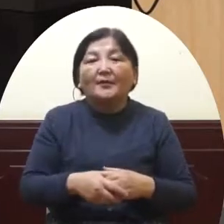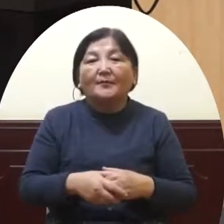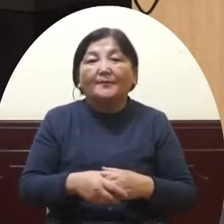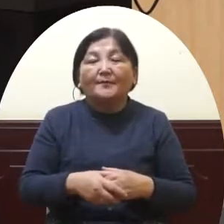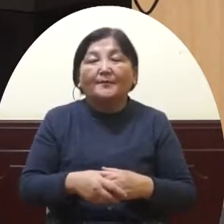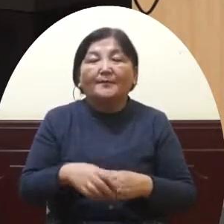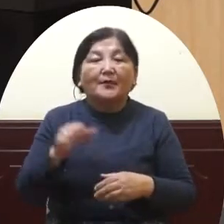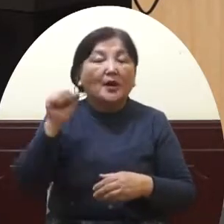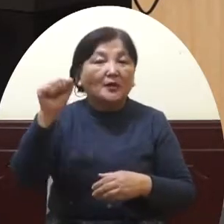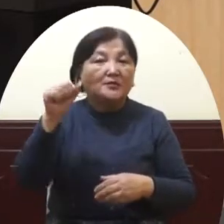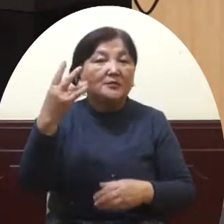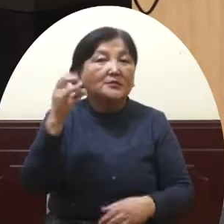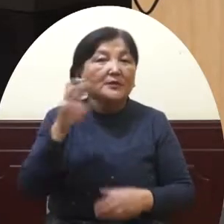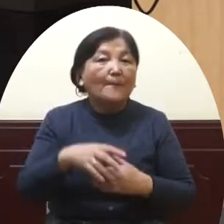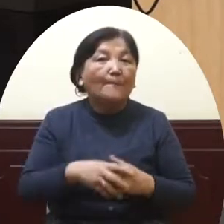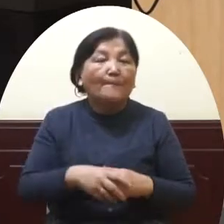Ардчилсан нам